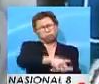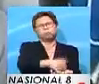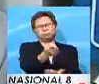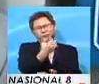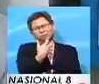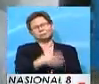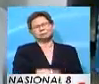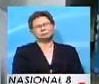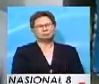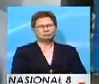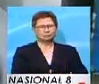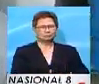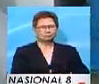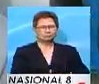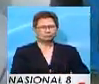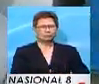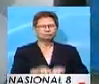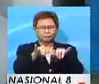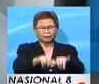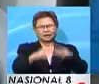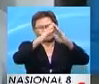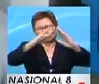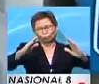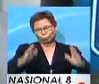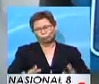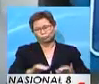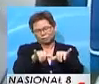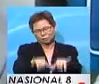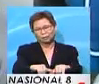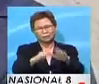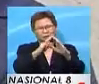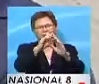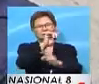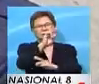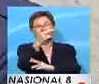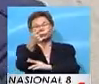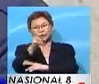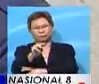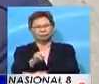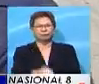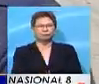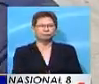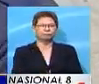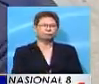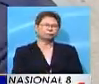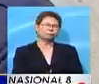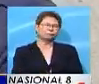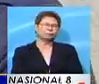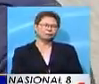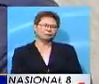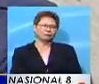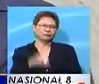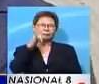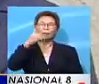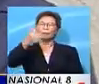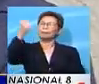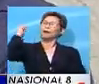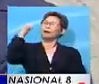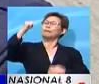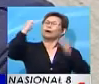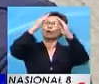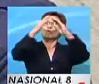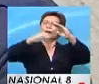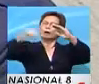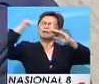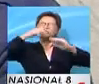ringan masa tu duduk kat Pondok dekat dengan Palan tudm ni Pi ikut bendang kut belakang rumah ni bau asak macam